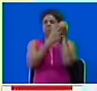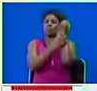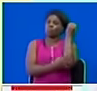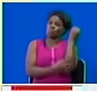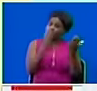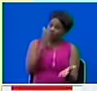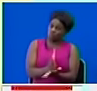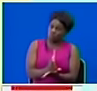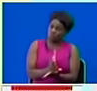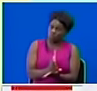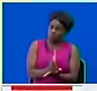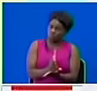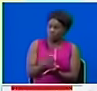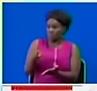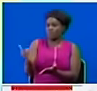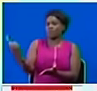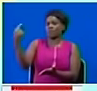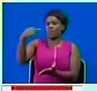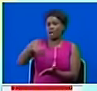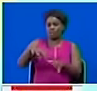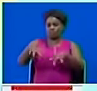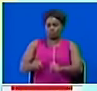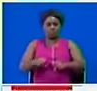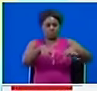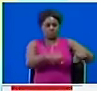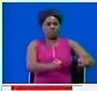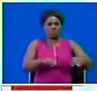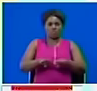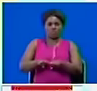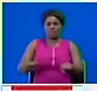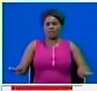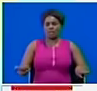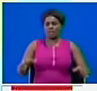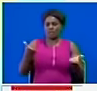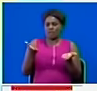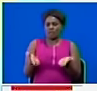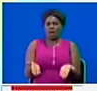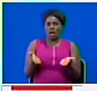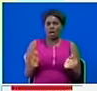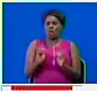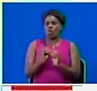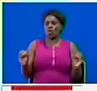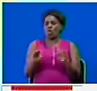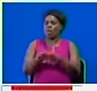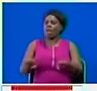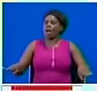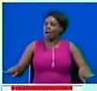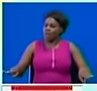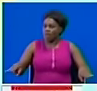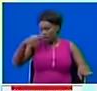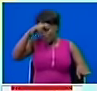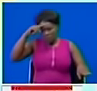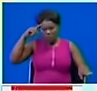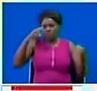Masivyo, wao ndio wanakuja kuingia, kuvamia. Mpaka sasa wanakuja kama sasa hakuna mashamba. Sababu ya